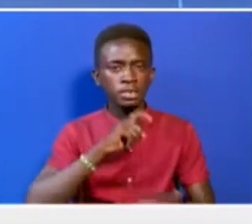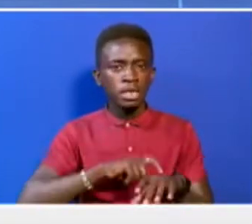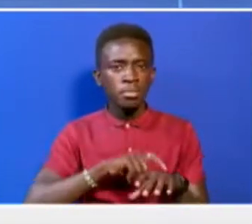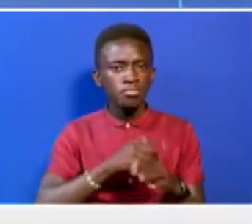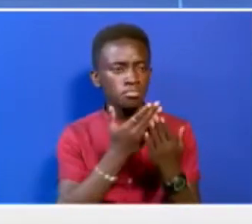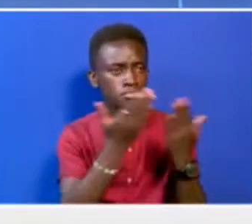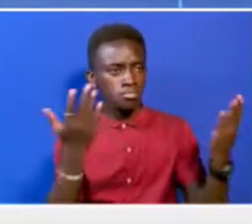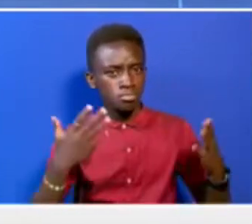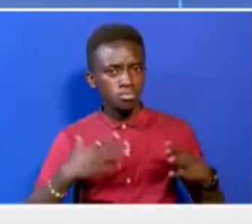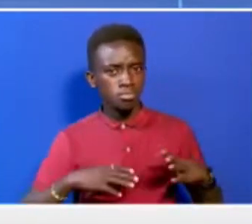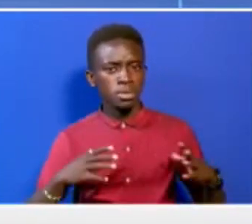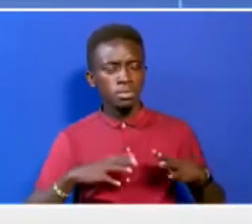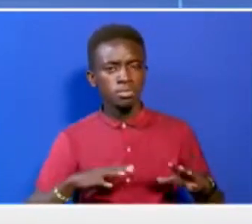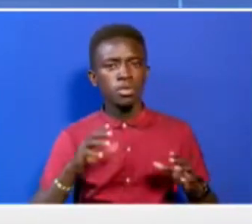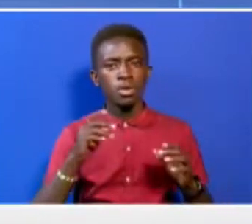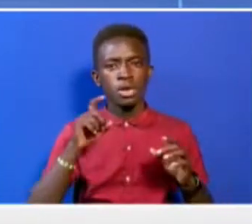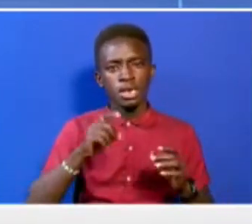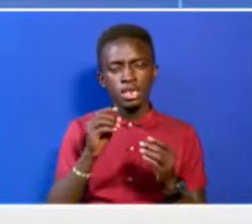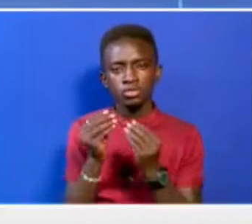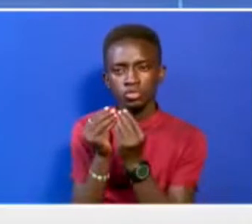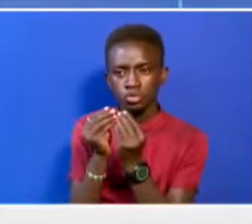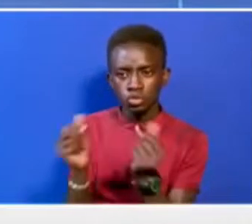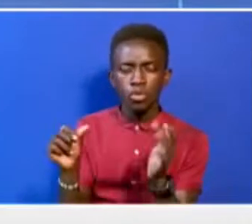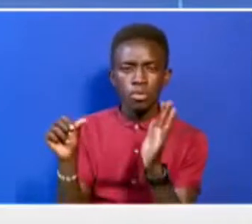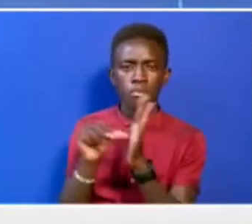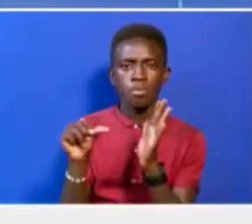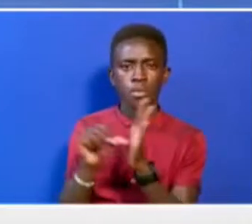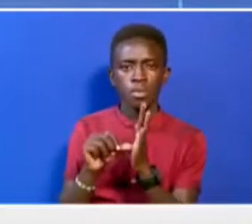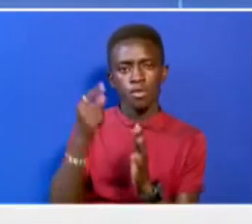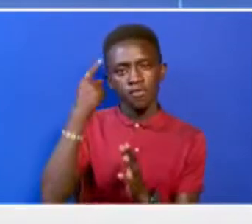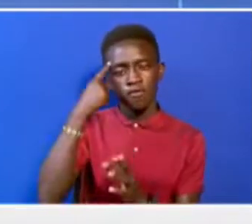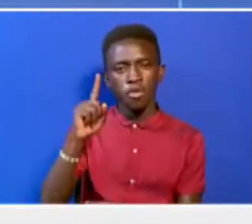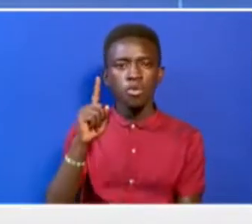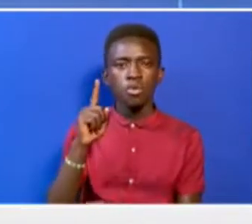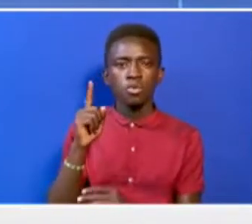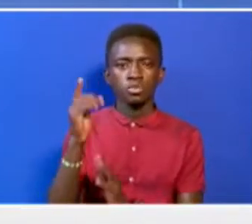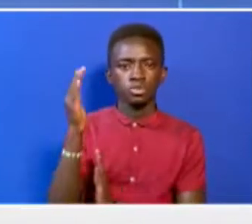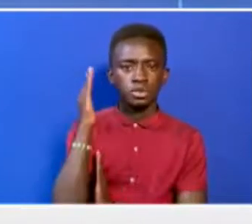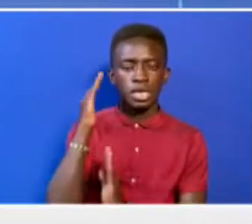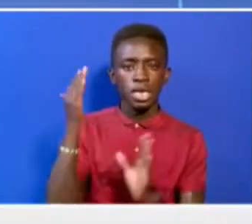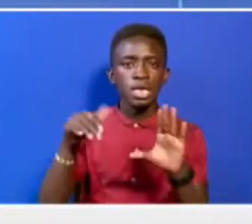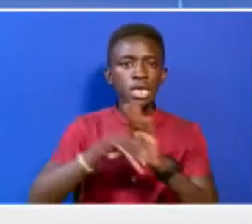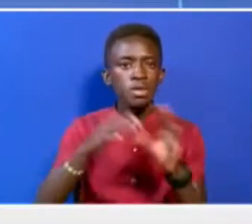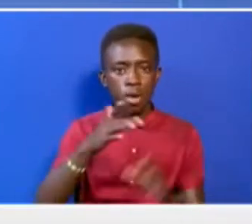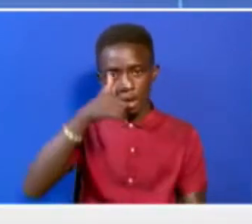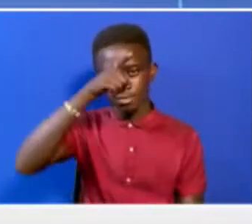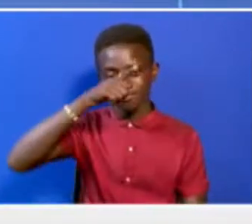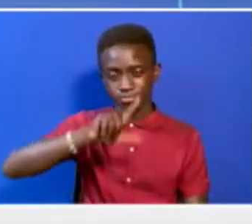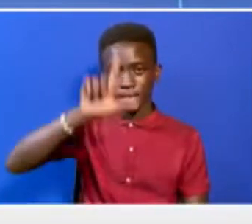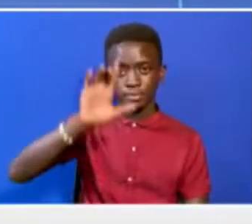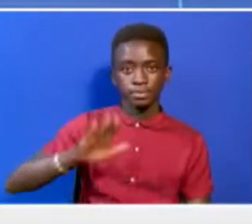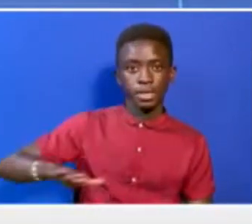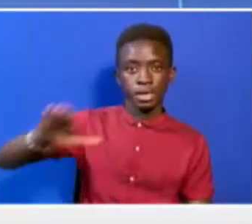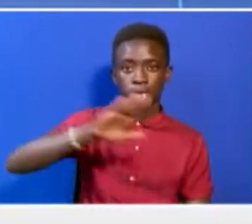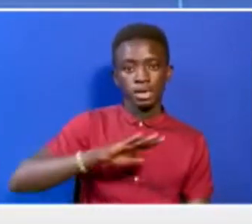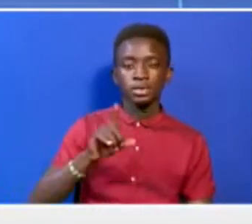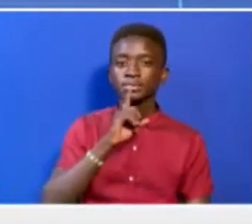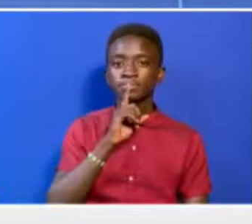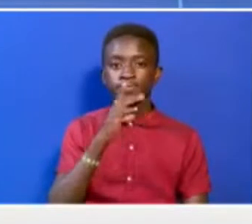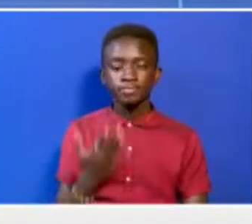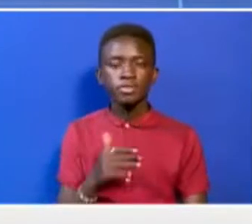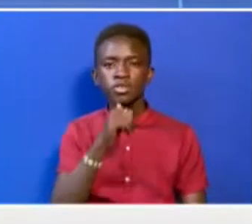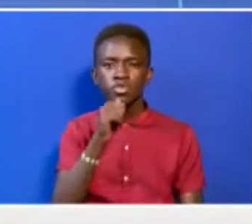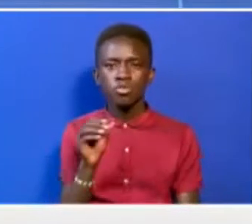wanaposhughulikia swala la ukosefu wa usalama katika kaunti ya Laikipia. Wakati huo huo, amewataka wanasiasa kutoingiza siasa katika